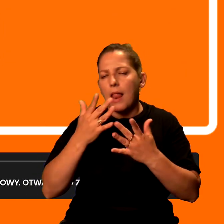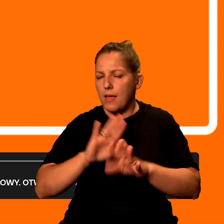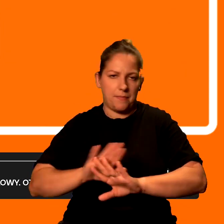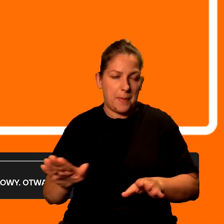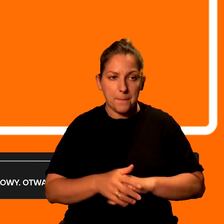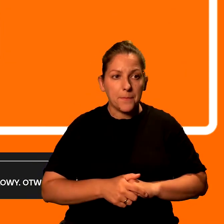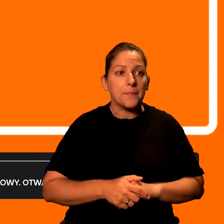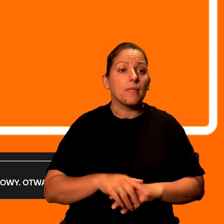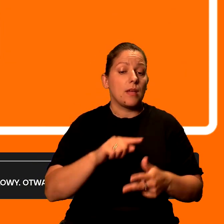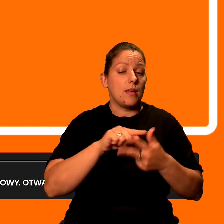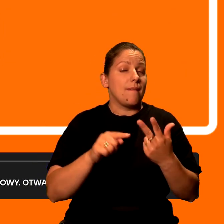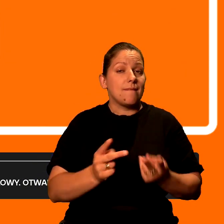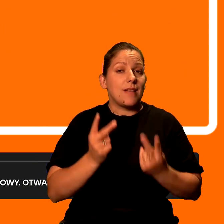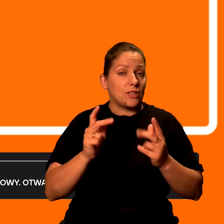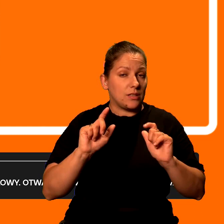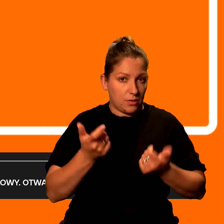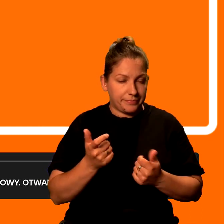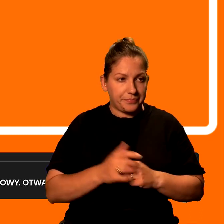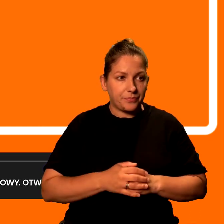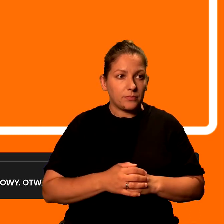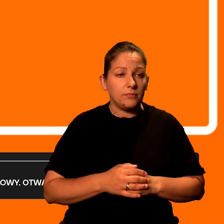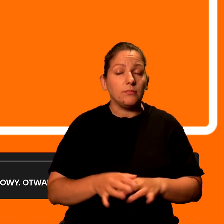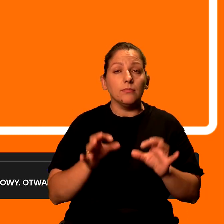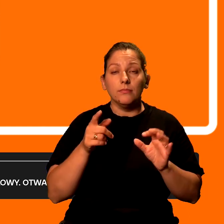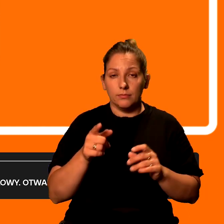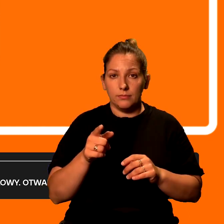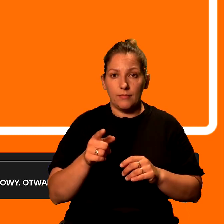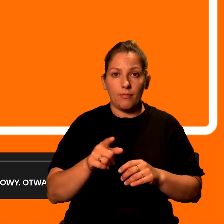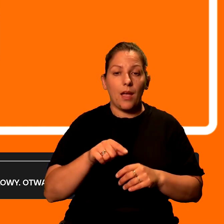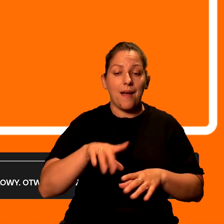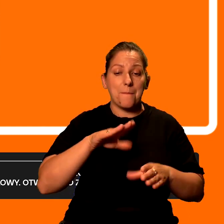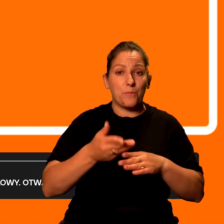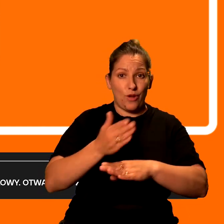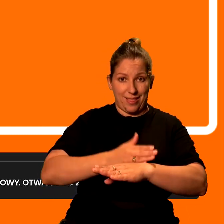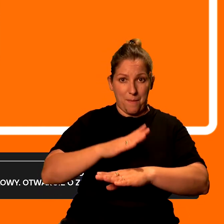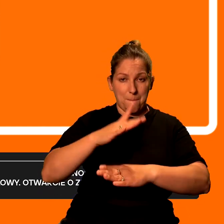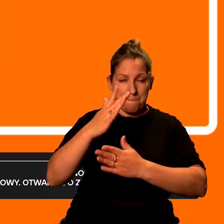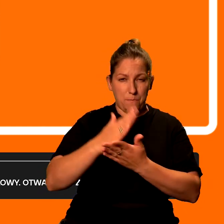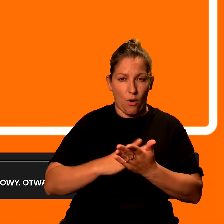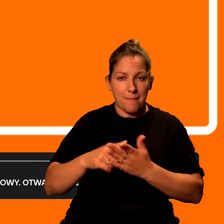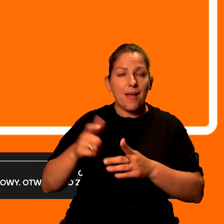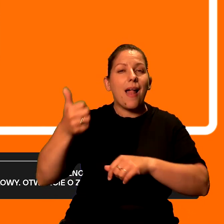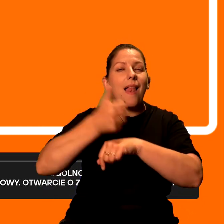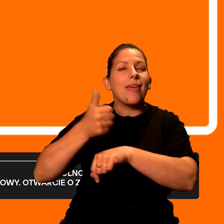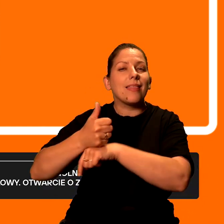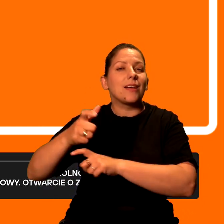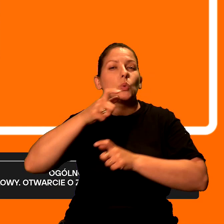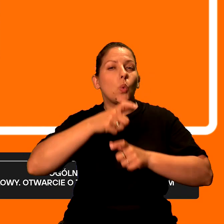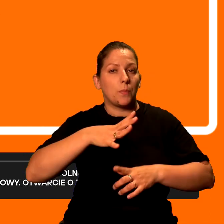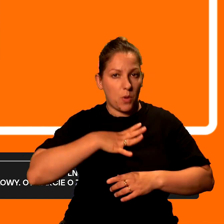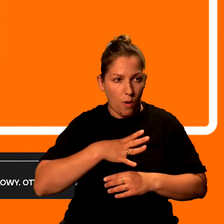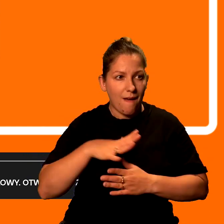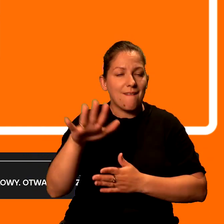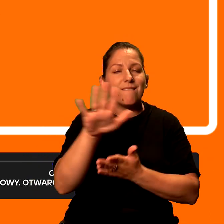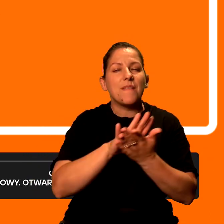trzy słowa, które wydaje mi się są ważne, właściwie trochę więcej, ponieważ przed programem wszyscy liderzy, którzy zgłaszali się do programu, wypełniali